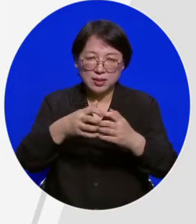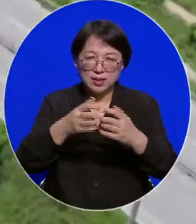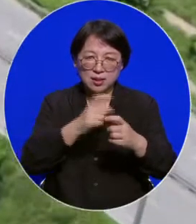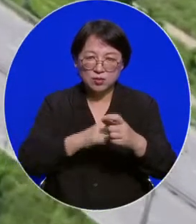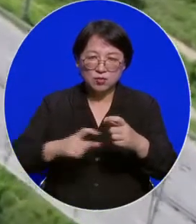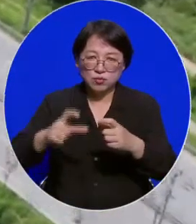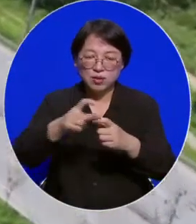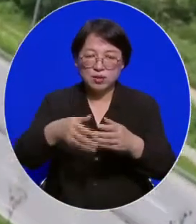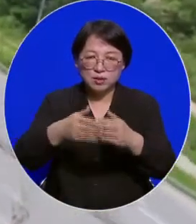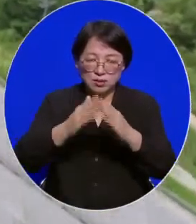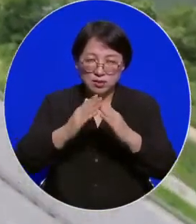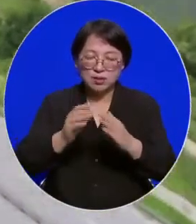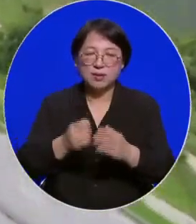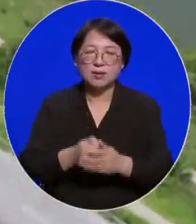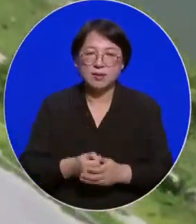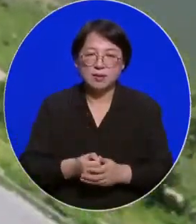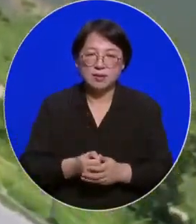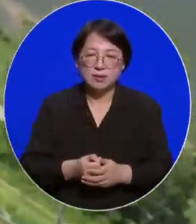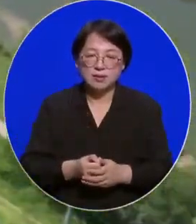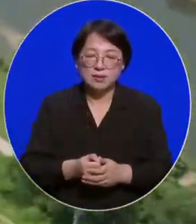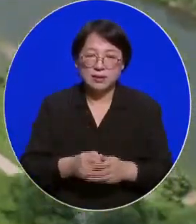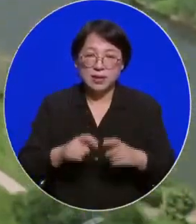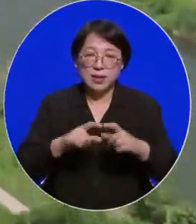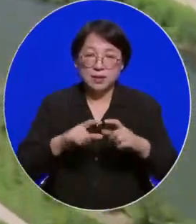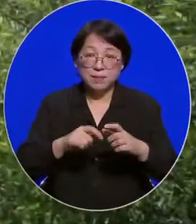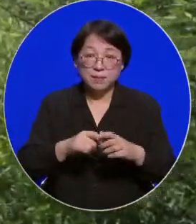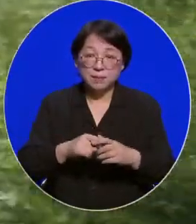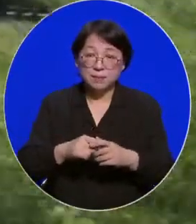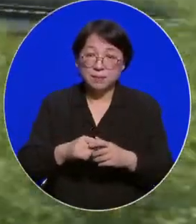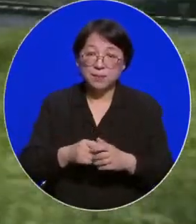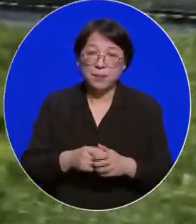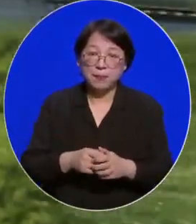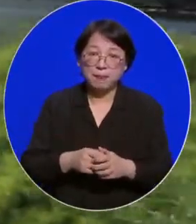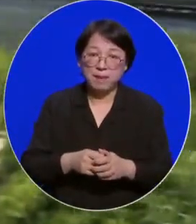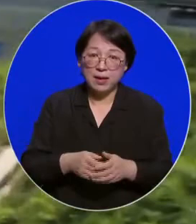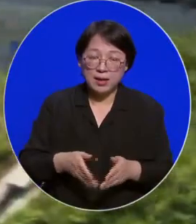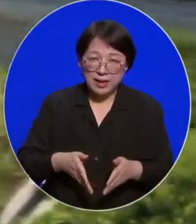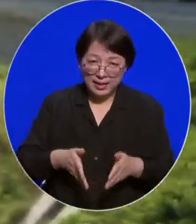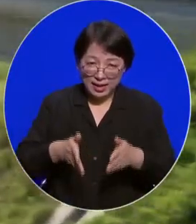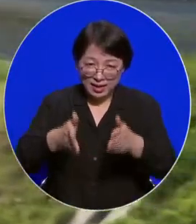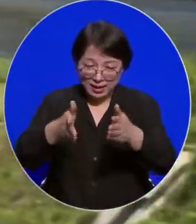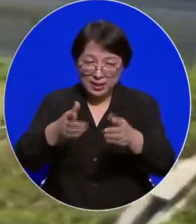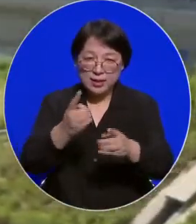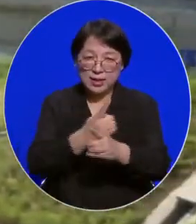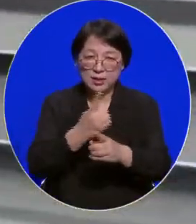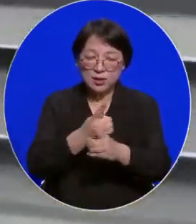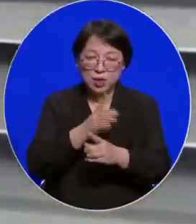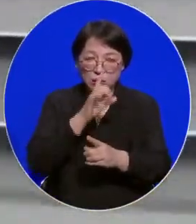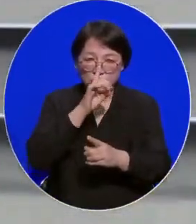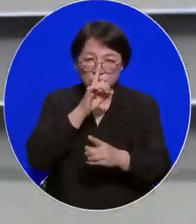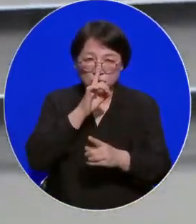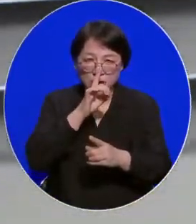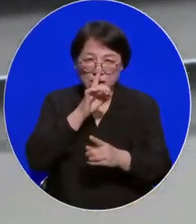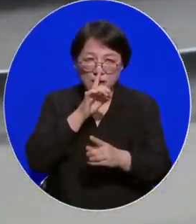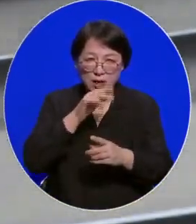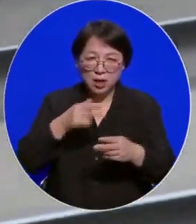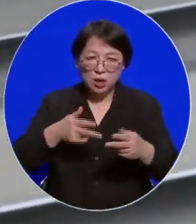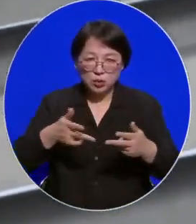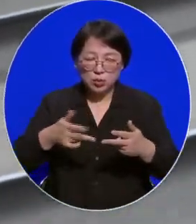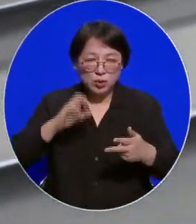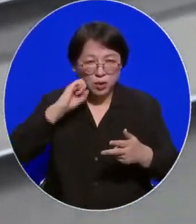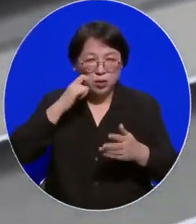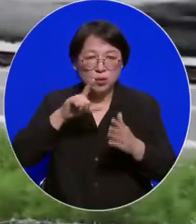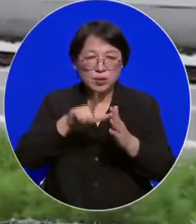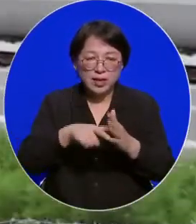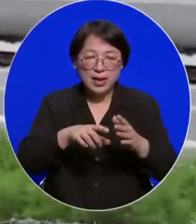낮췄습니다. 이 밖에도 고속선과 일반선을 연결하는 중계 레일을 개선하고 중앙 통제가 어려울 경우 각 역에서 즉시